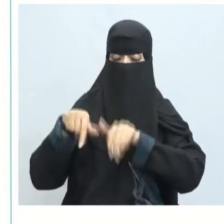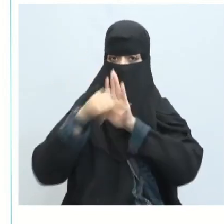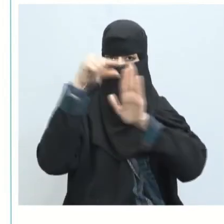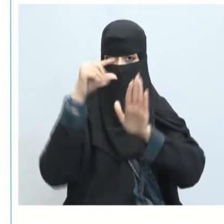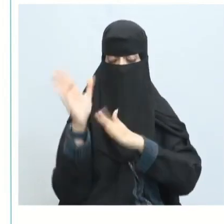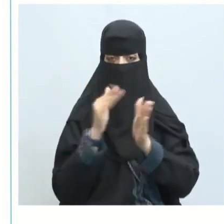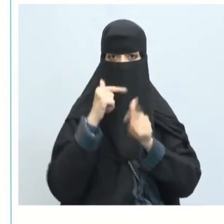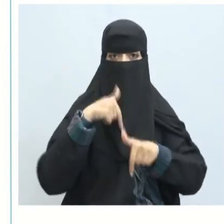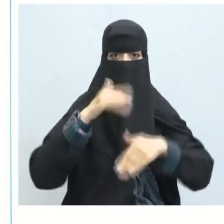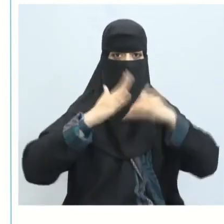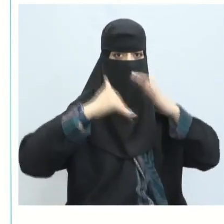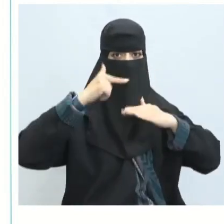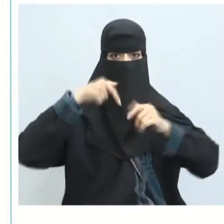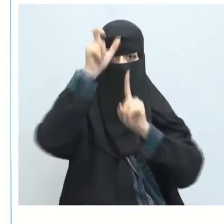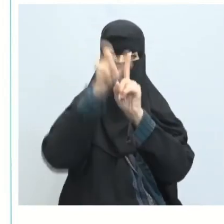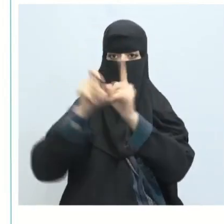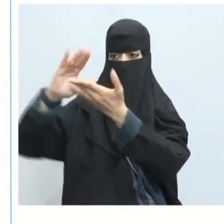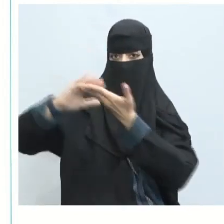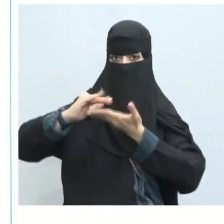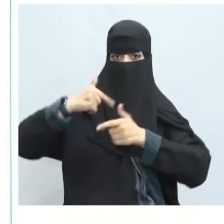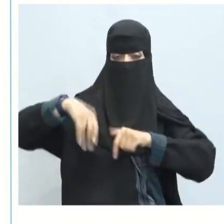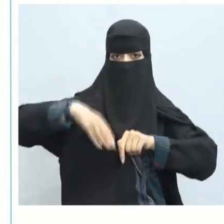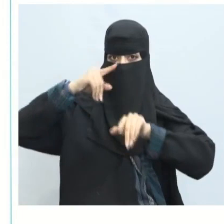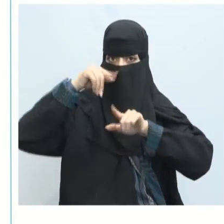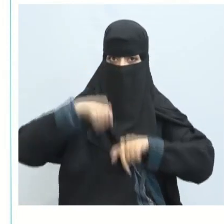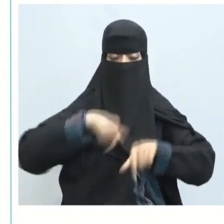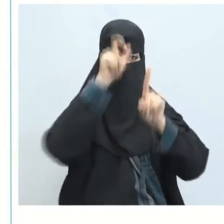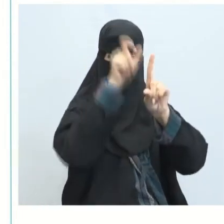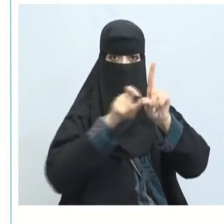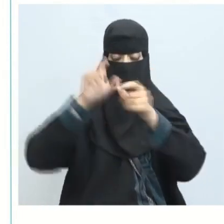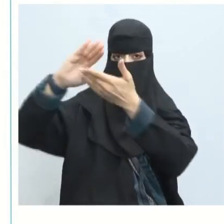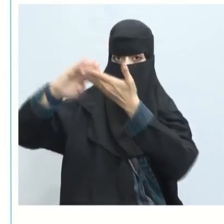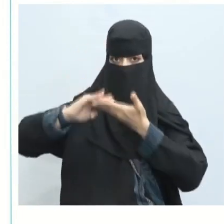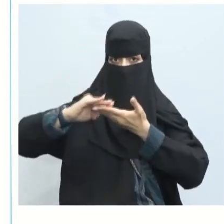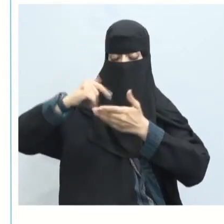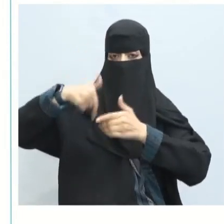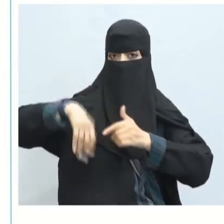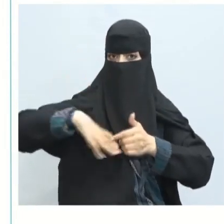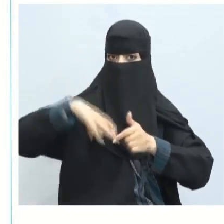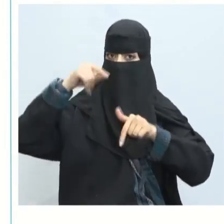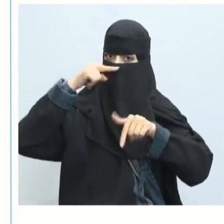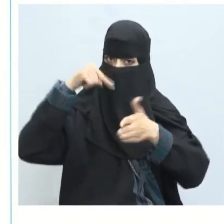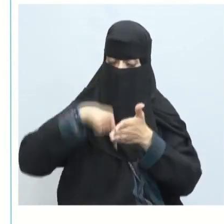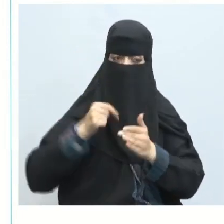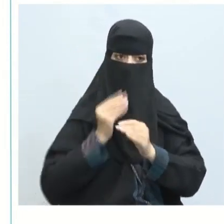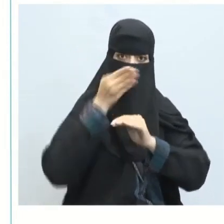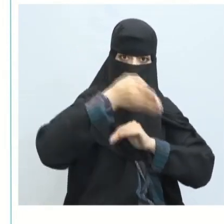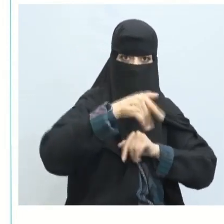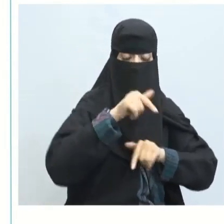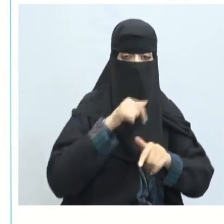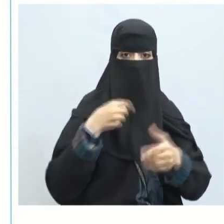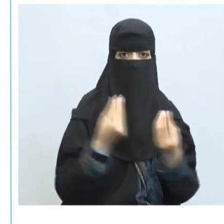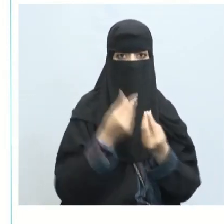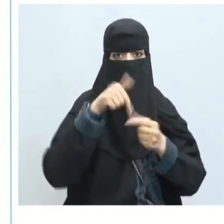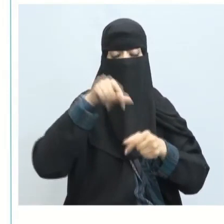بعنوان مهارات السكرتاريا ذكرنا ان السكرتير يتميز او السكرتاريه ح يلتحق السكرتير بها